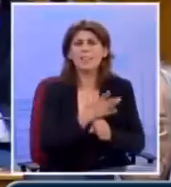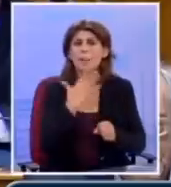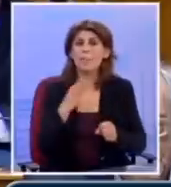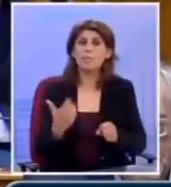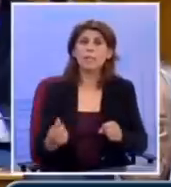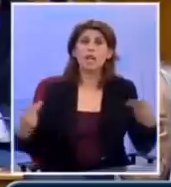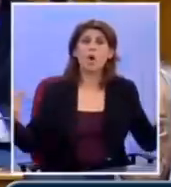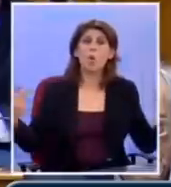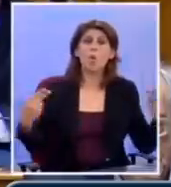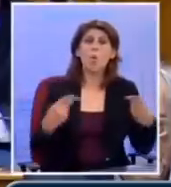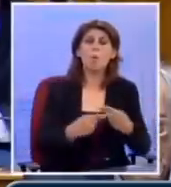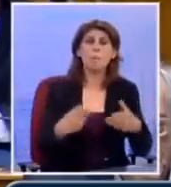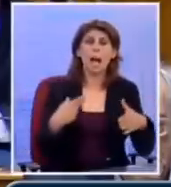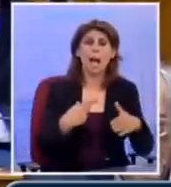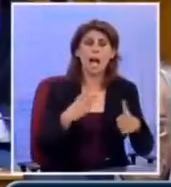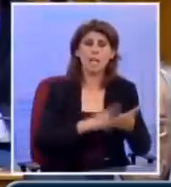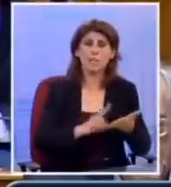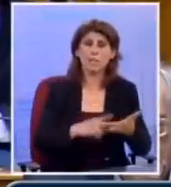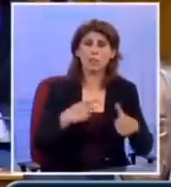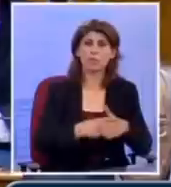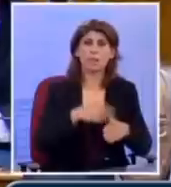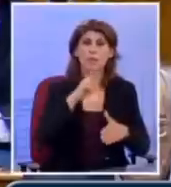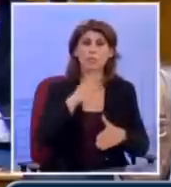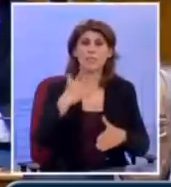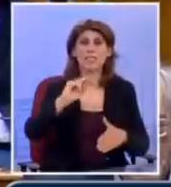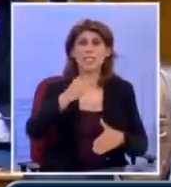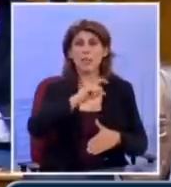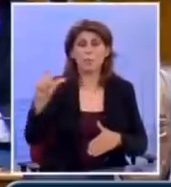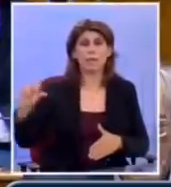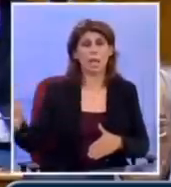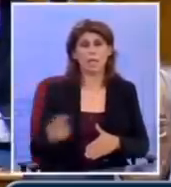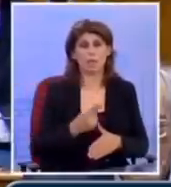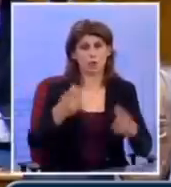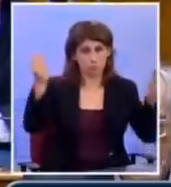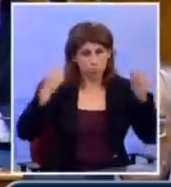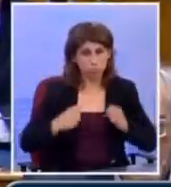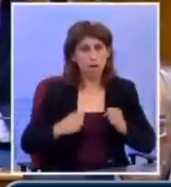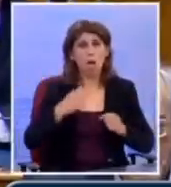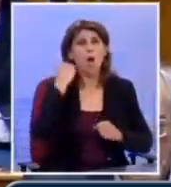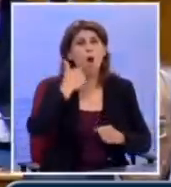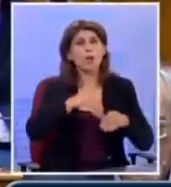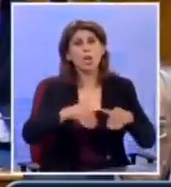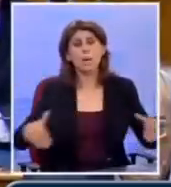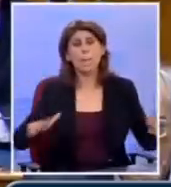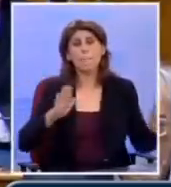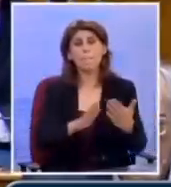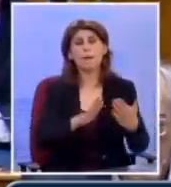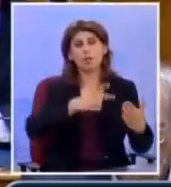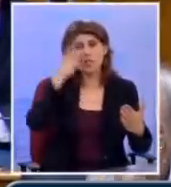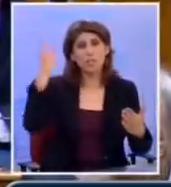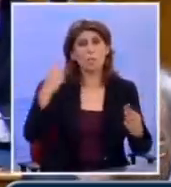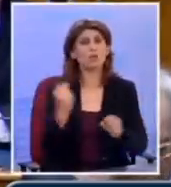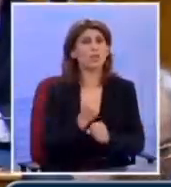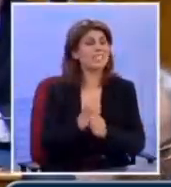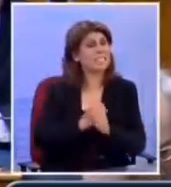υπήρξε ένα κούρεμα των ασφαλιστικών ταμείων που χρέωσε τα ταμεία μας με 25 δισεκατομμύρια ευρώ. Κόκκινες γραμμές απέναντι στο δικαίωμα των εργαζόμενων